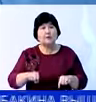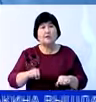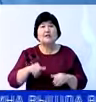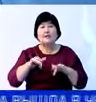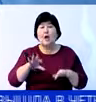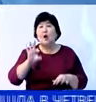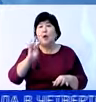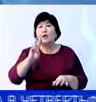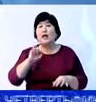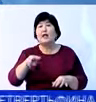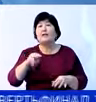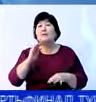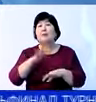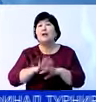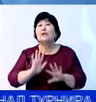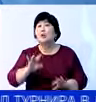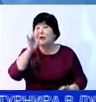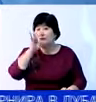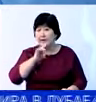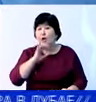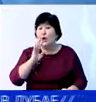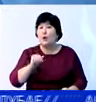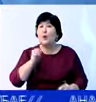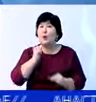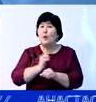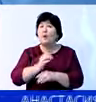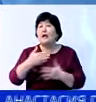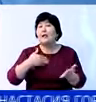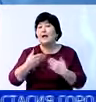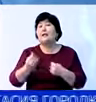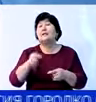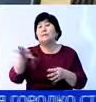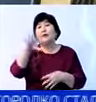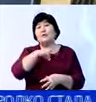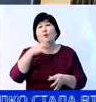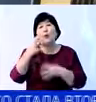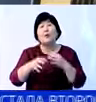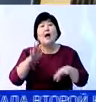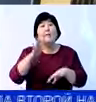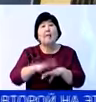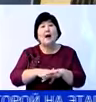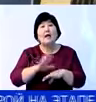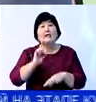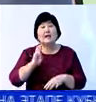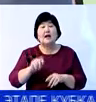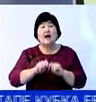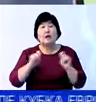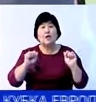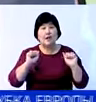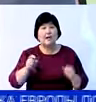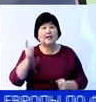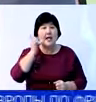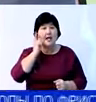воспользоваться онлайн-банкингом не только в Казахстане, но и производить транзакции по всему миру. Банкинг открывает возможности для